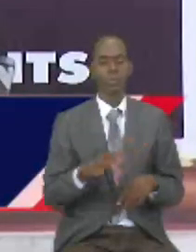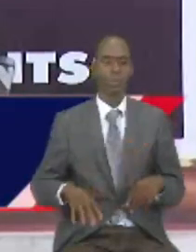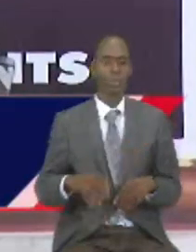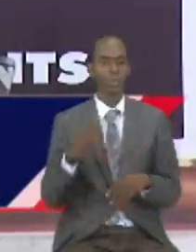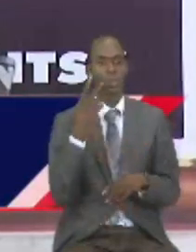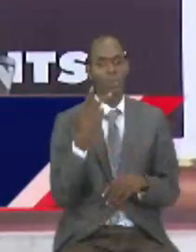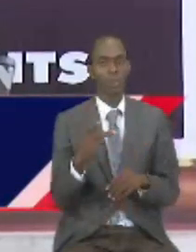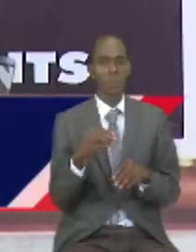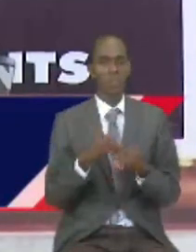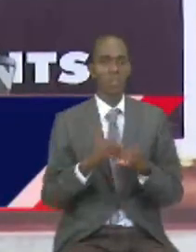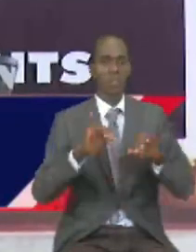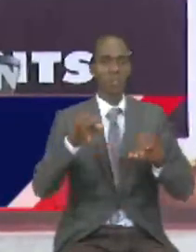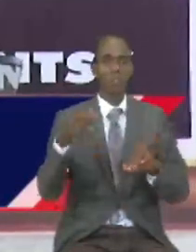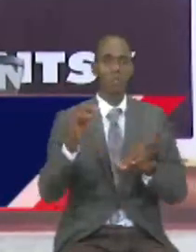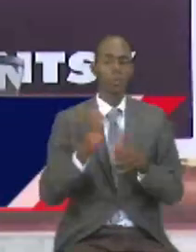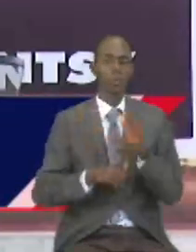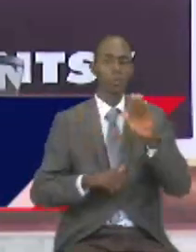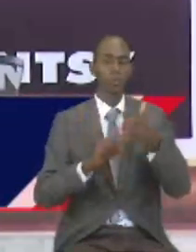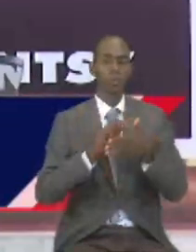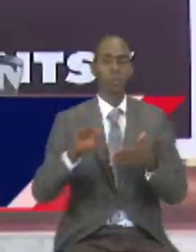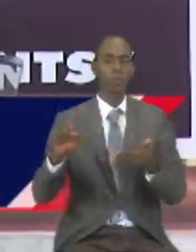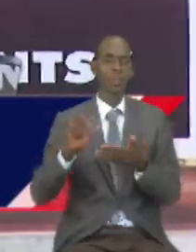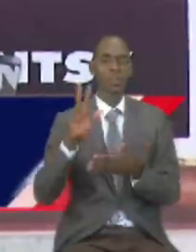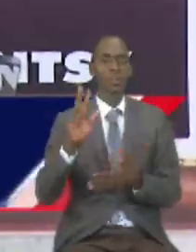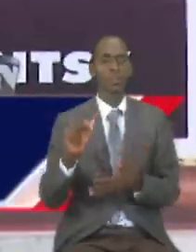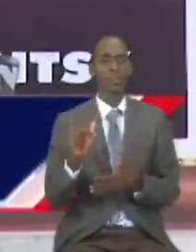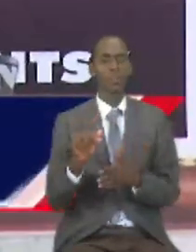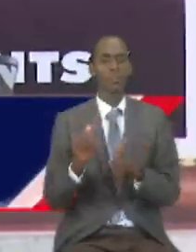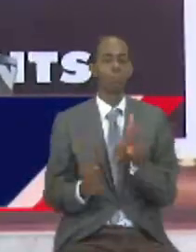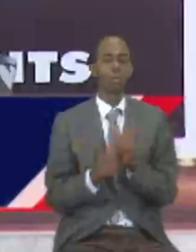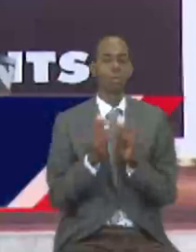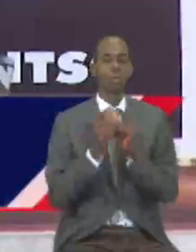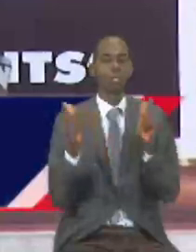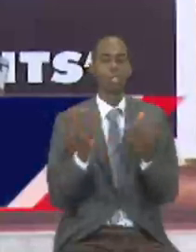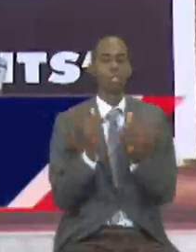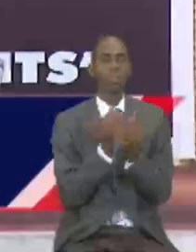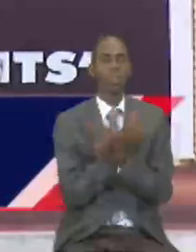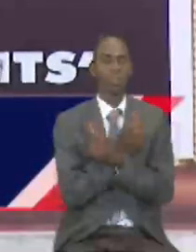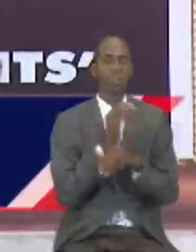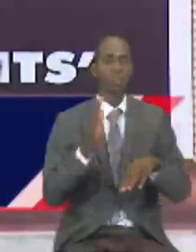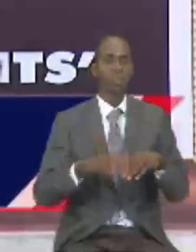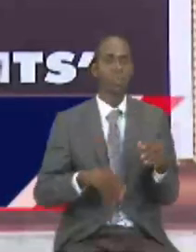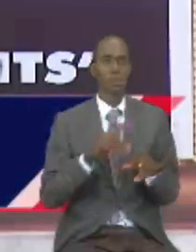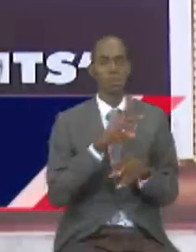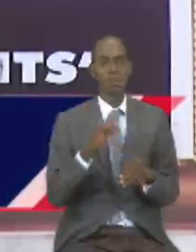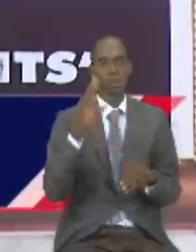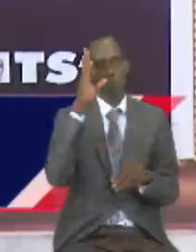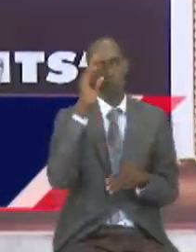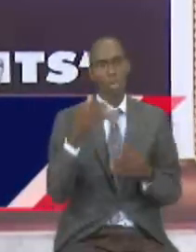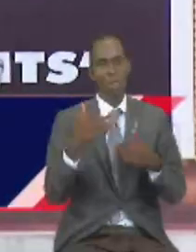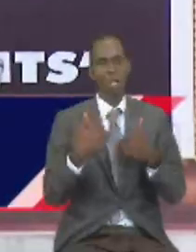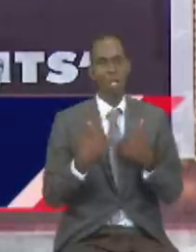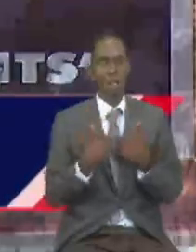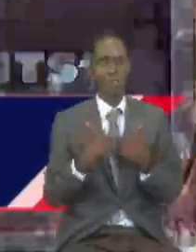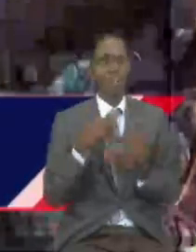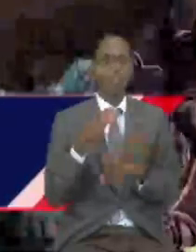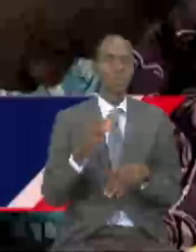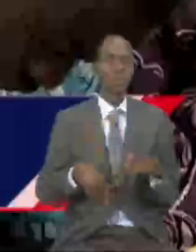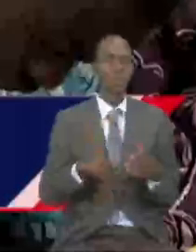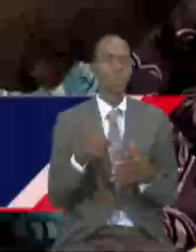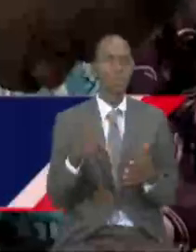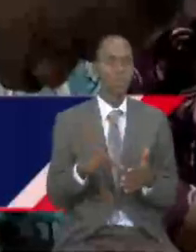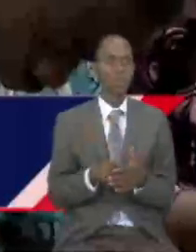1er Jean, Jean 15, verset 13. Il n'y a pas de plus grand amour que de donner sa